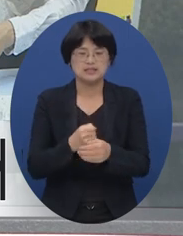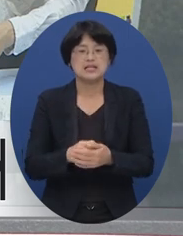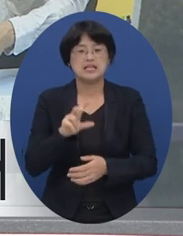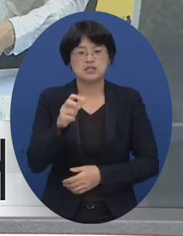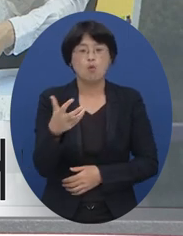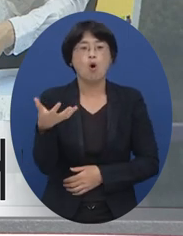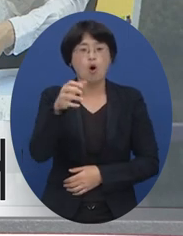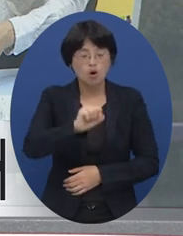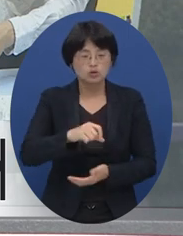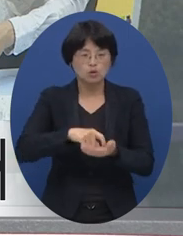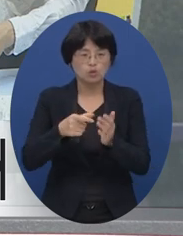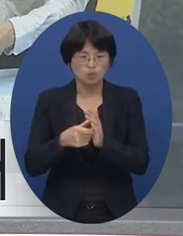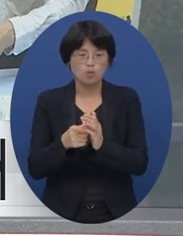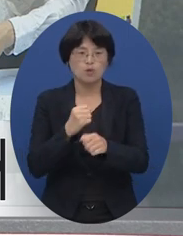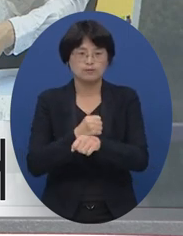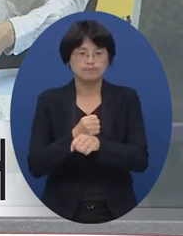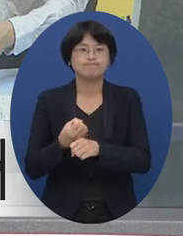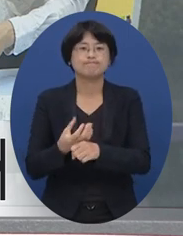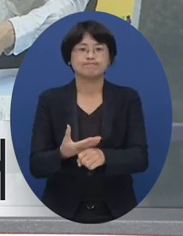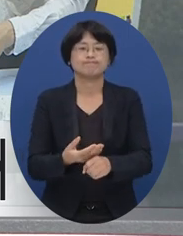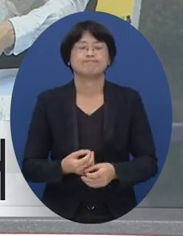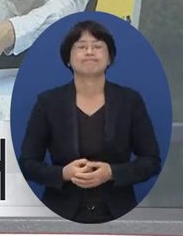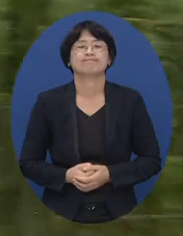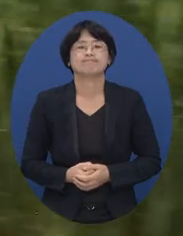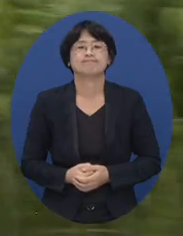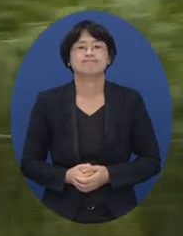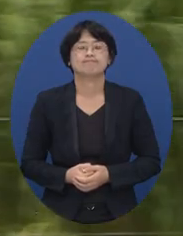샀습니다. 한선지 기자가 취재했습니다.